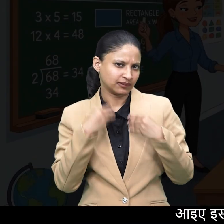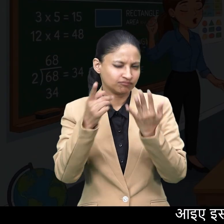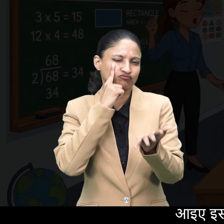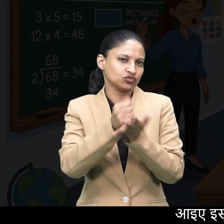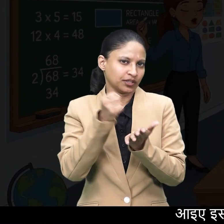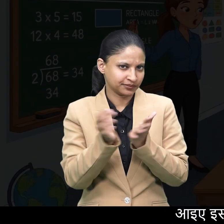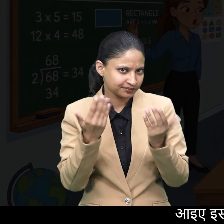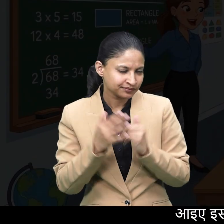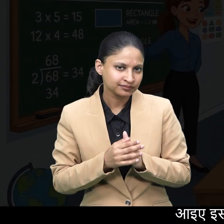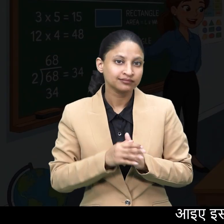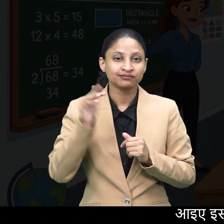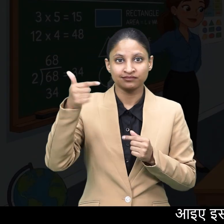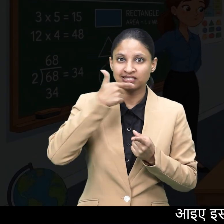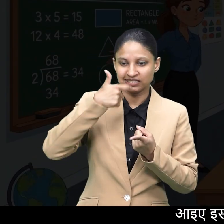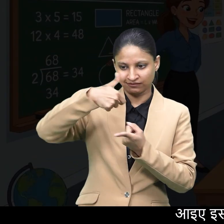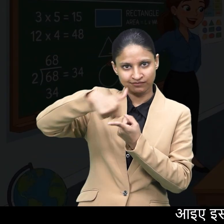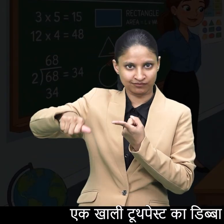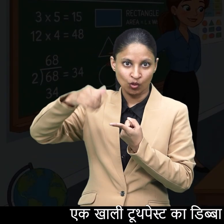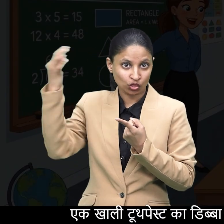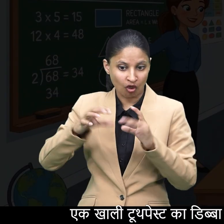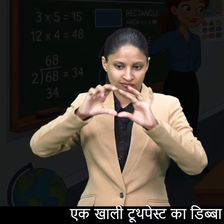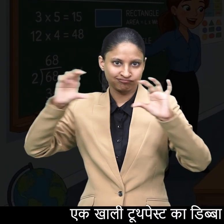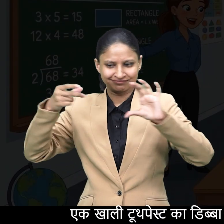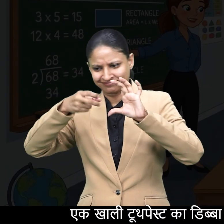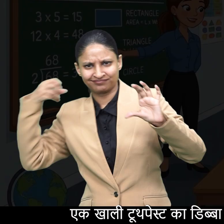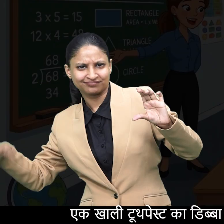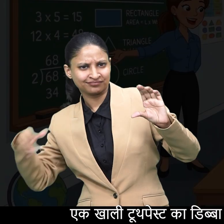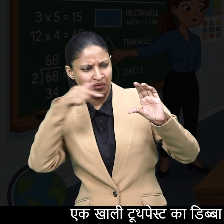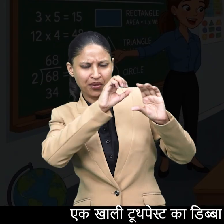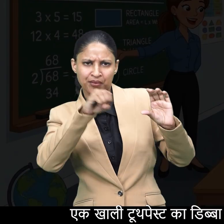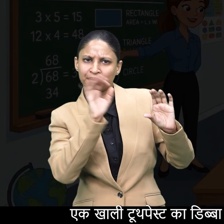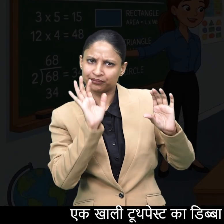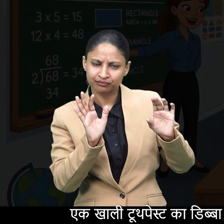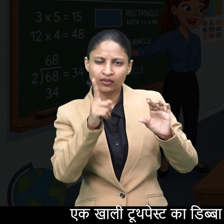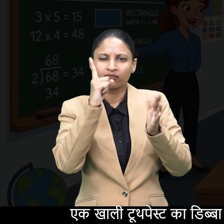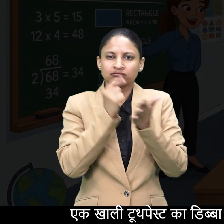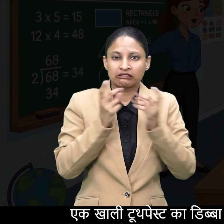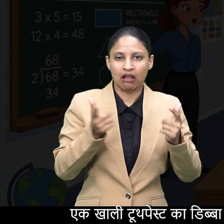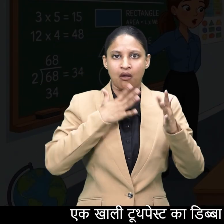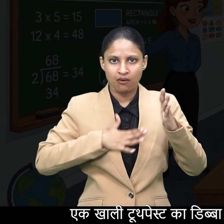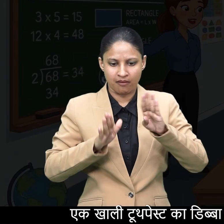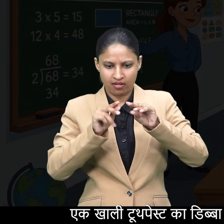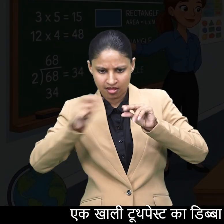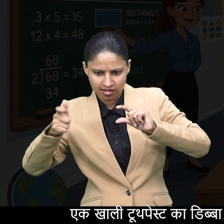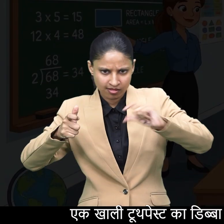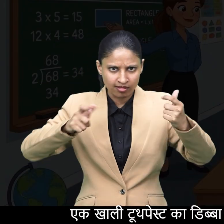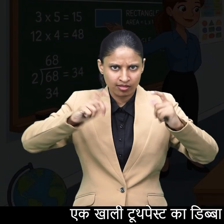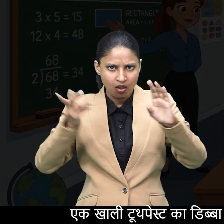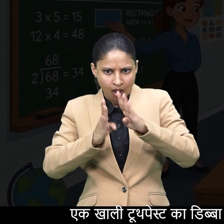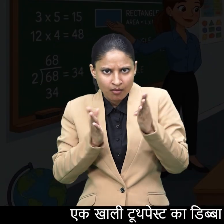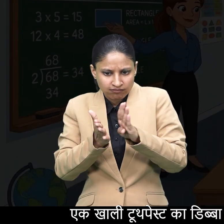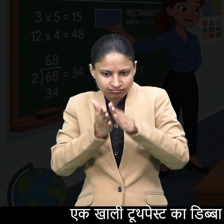आइए इस एक उदाहरण को आजमाएं। एक खाली टूथपेस्ट का डिब्बा लें। इसे इसके किनारों के साथ सावधानी से